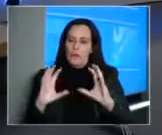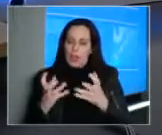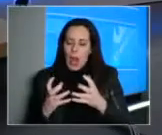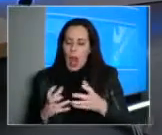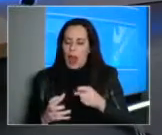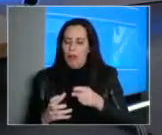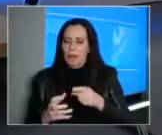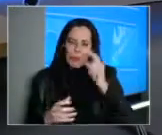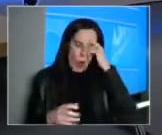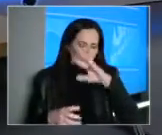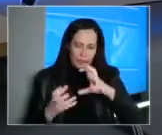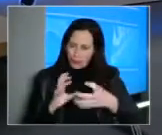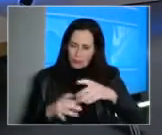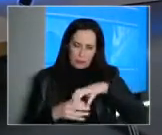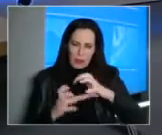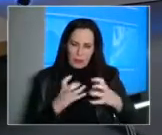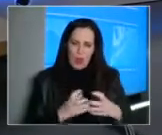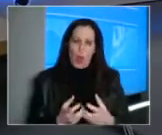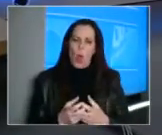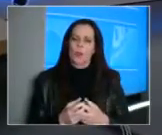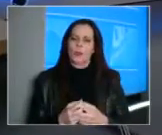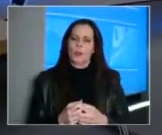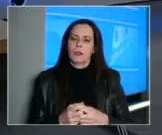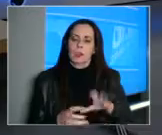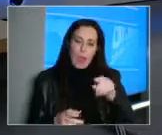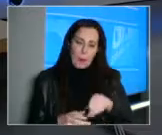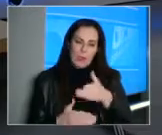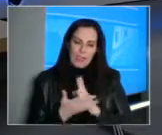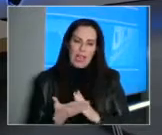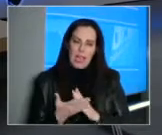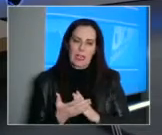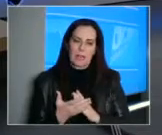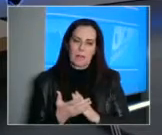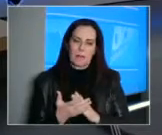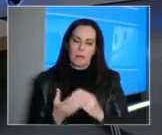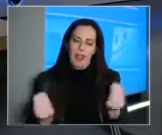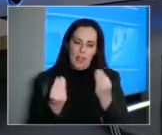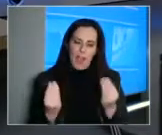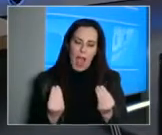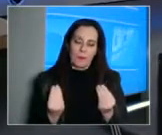הקונגרס, מהמפלגה הלאומנית למפלגה המייסדת, שגם פה זה חלק מהמשחק הזה.